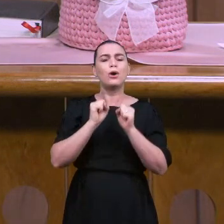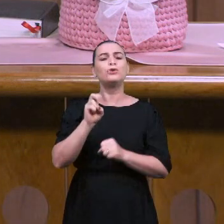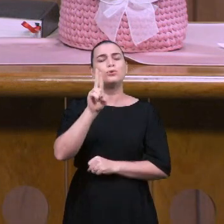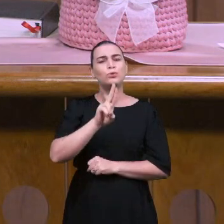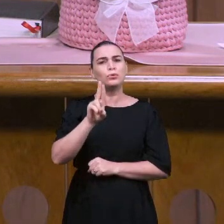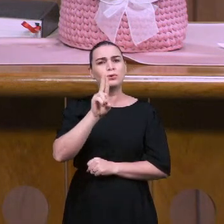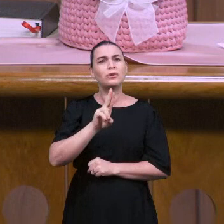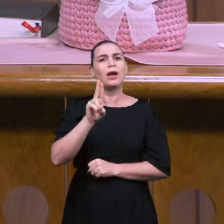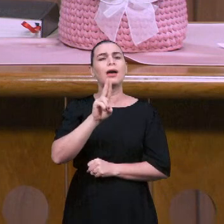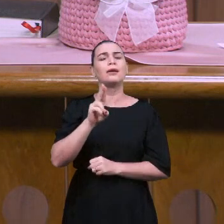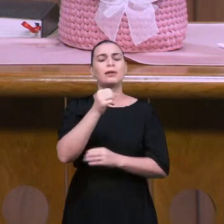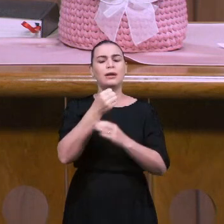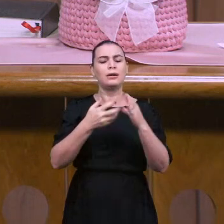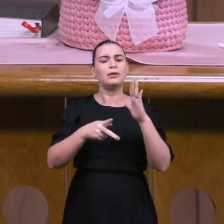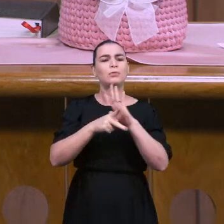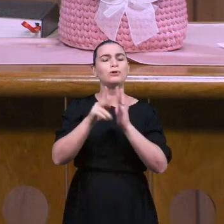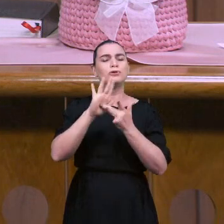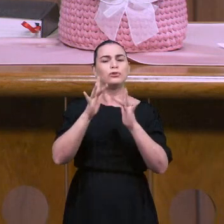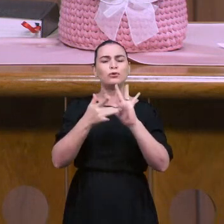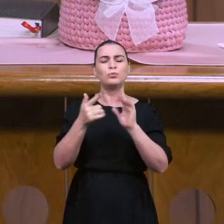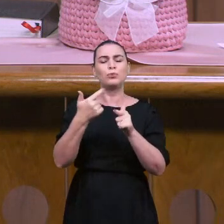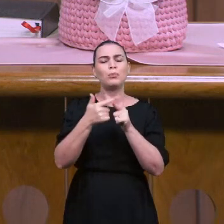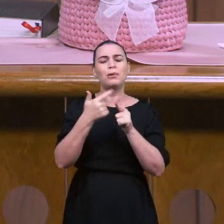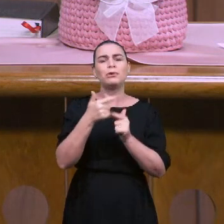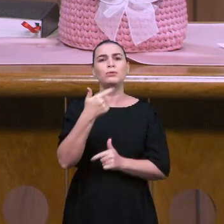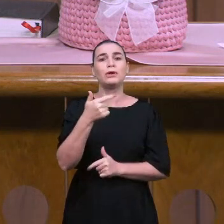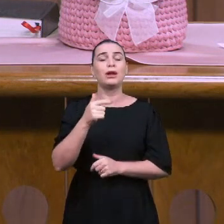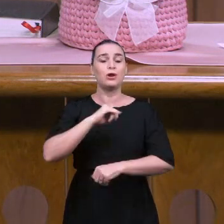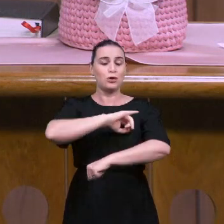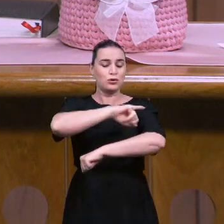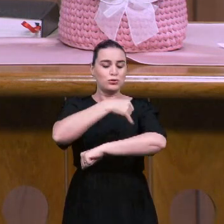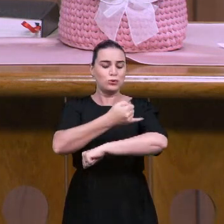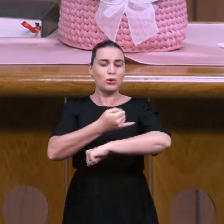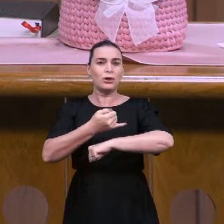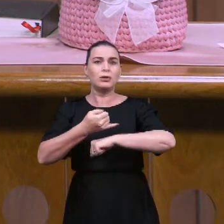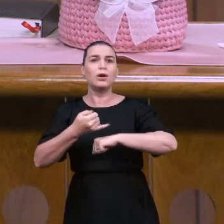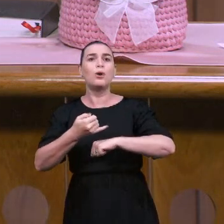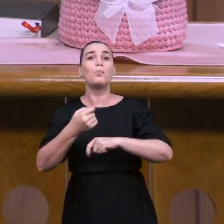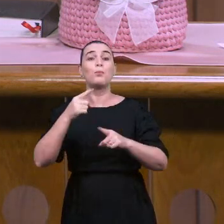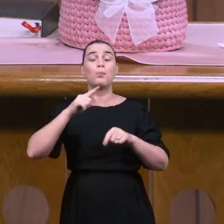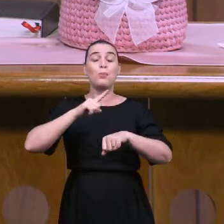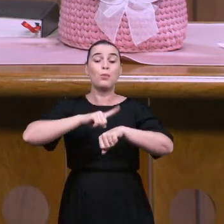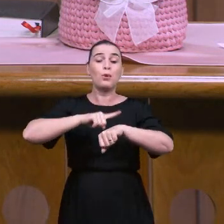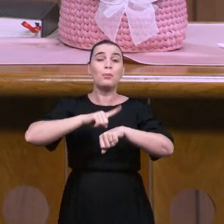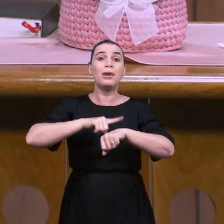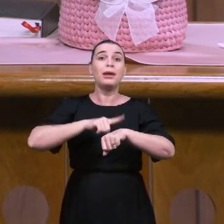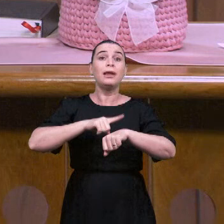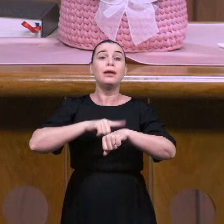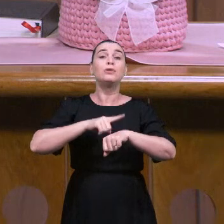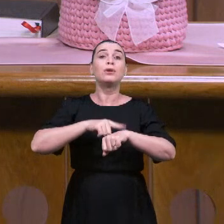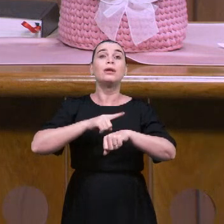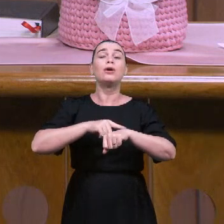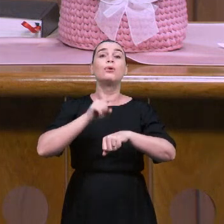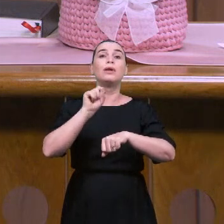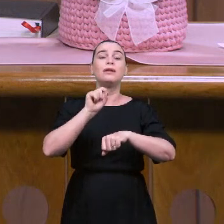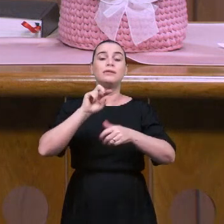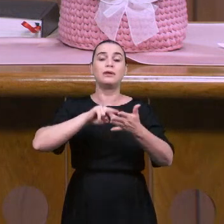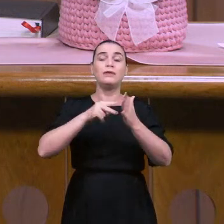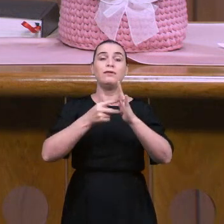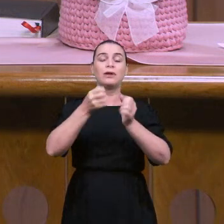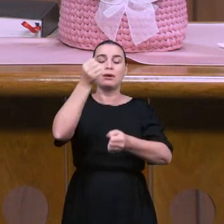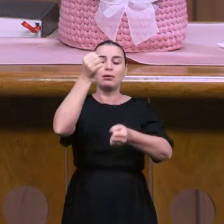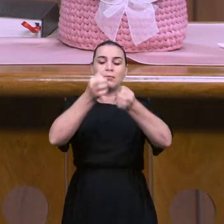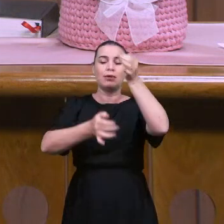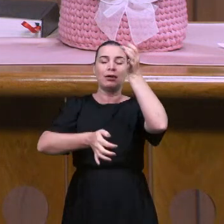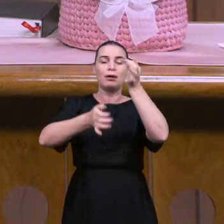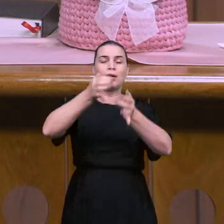On peut utiliser la figure de Jésus, le Jourdain qui déborde. Il est mis correctement. Le monde que nous vivons, le